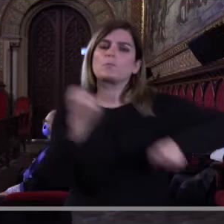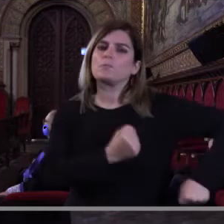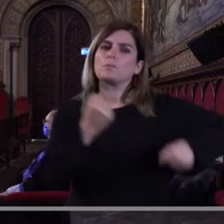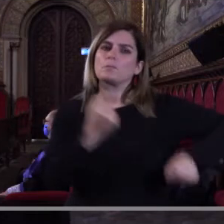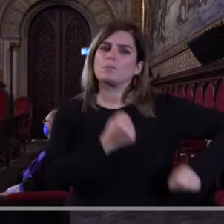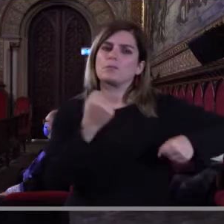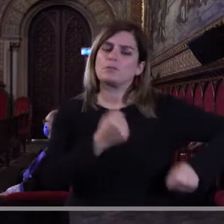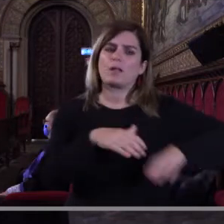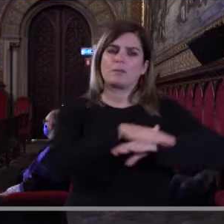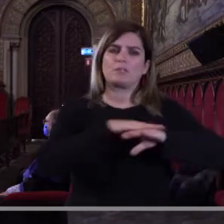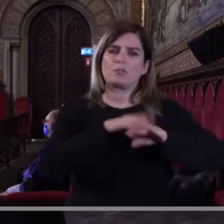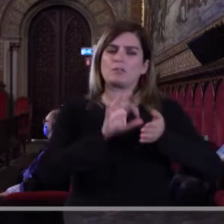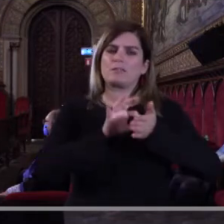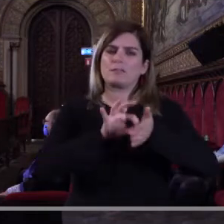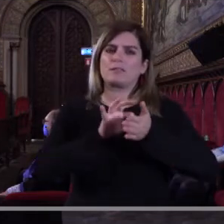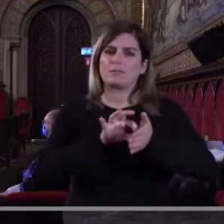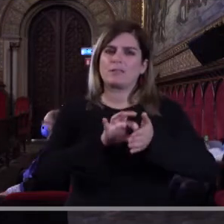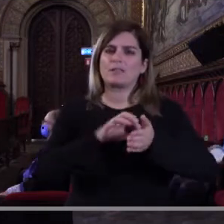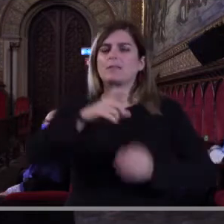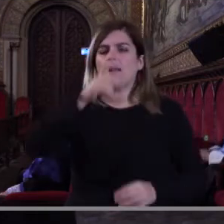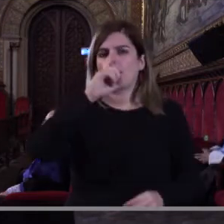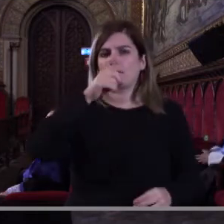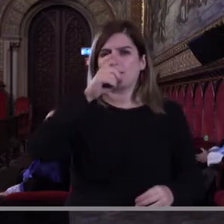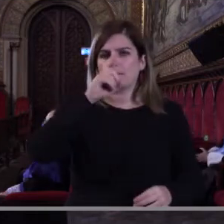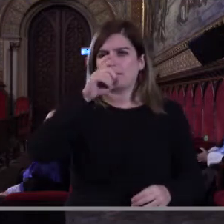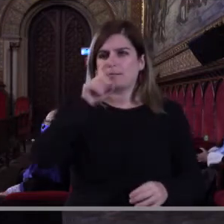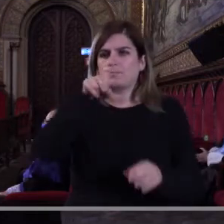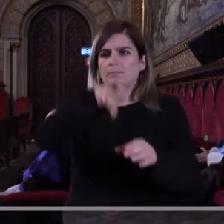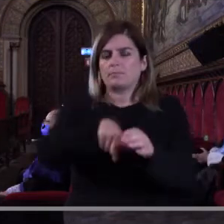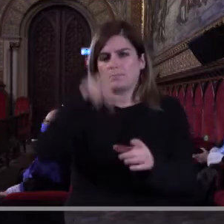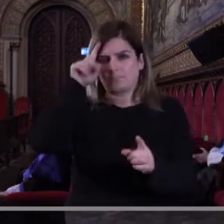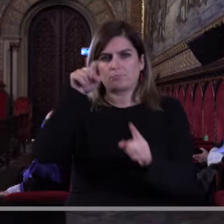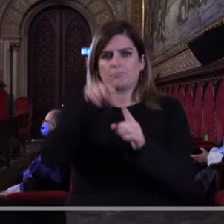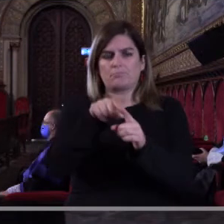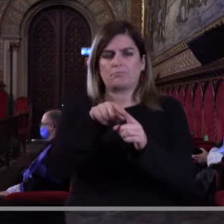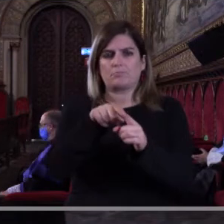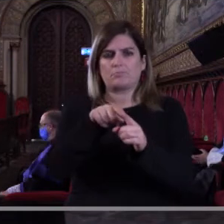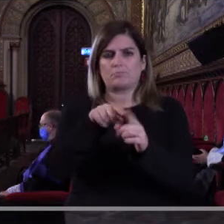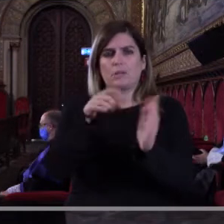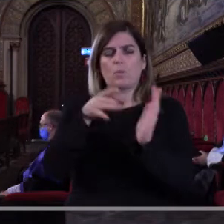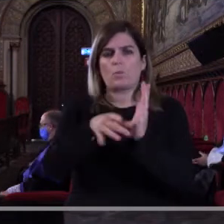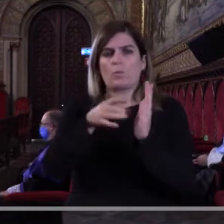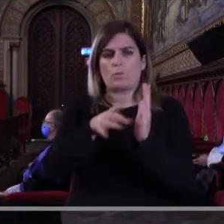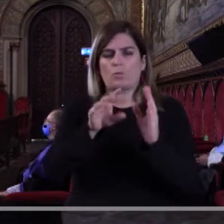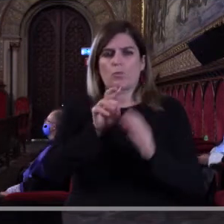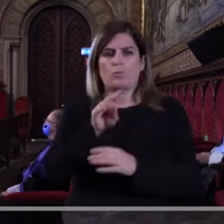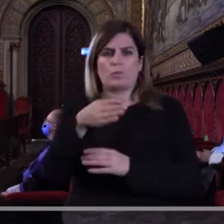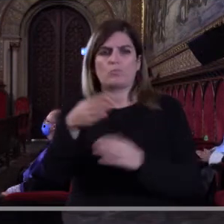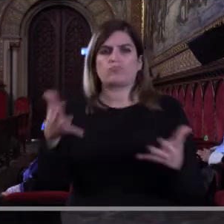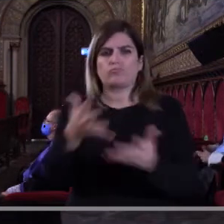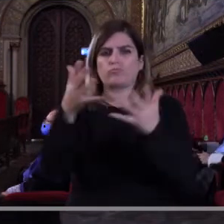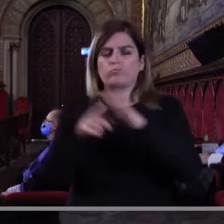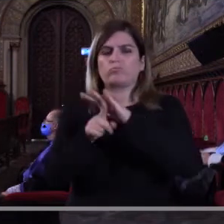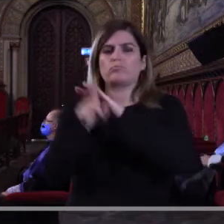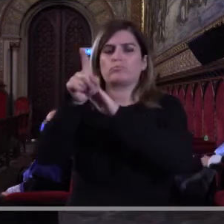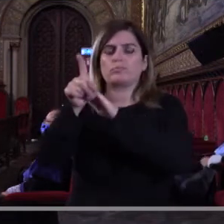personal d'administració i serveis que any rere any contribueixen a refermar el prestigi de la Universitat de Barcelona. A